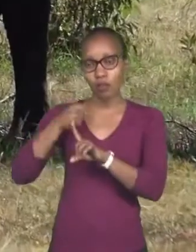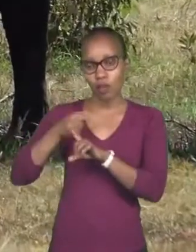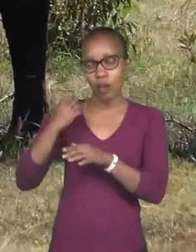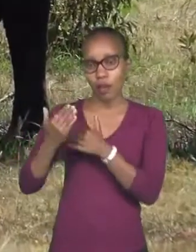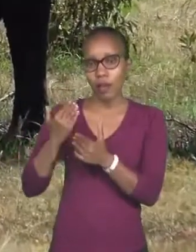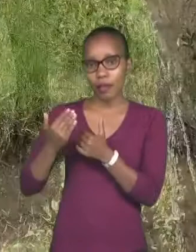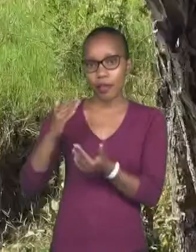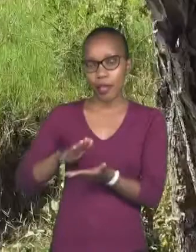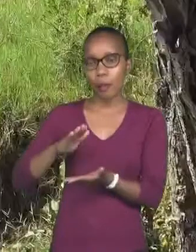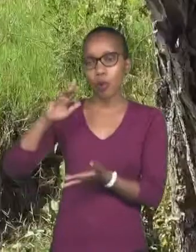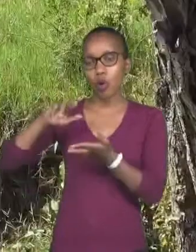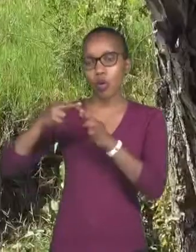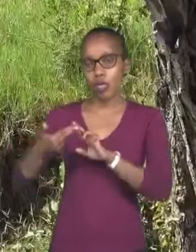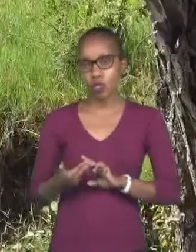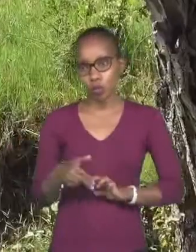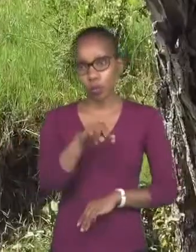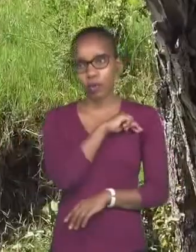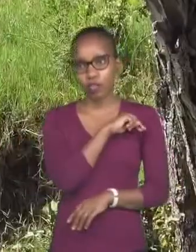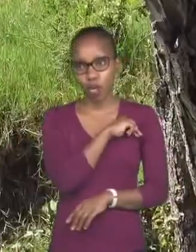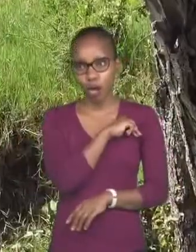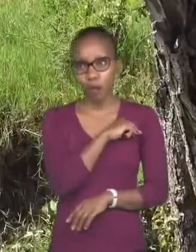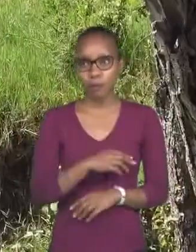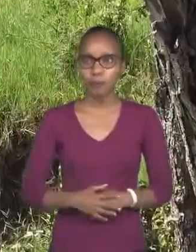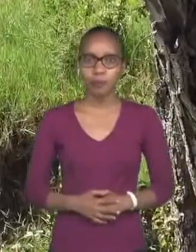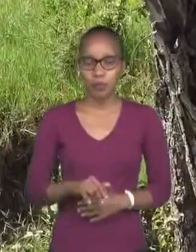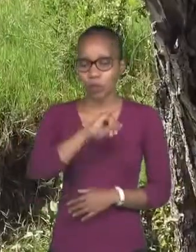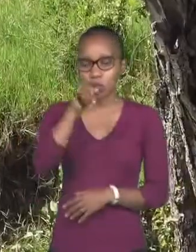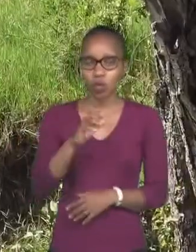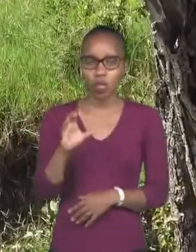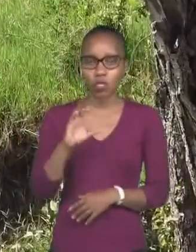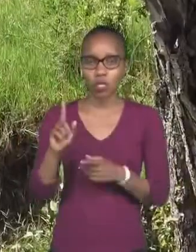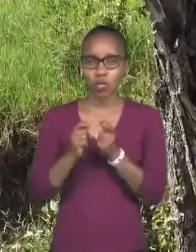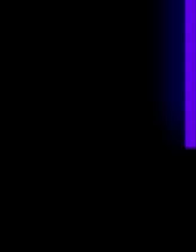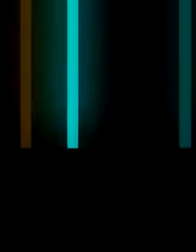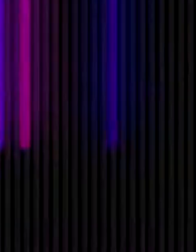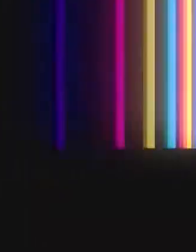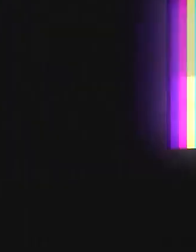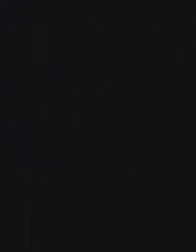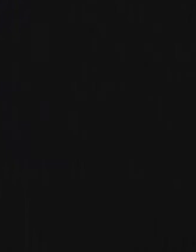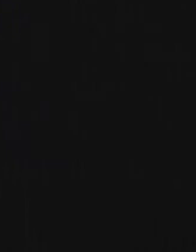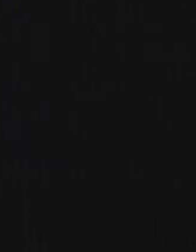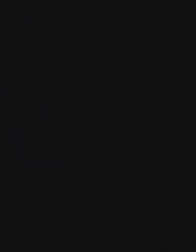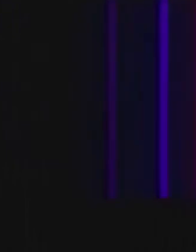thoughtful, sustainable relationship with nature. Joel Chacha, Switch TV, Nairobi.